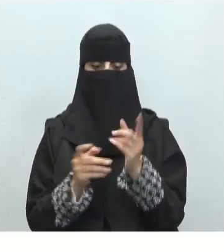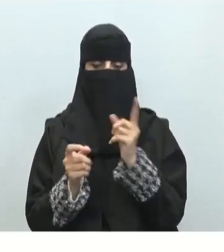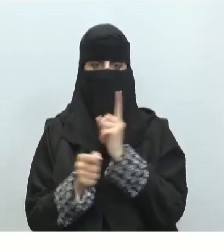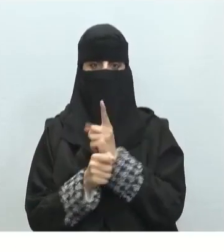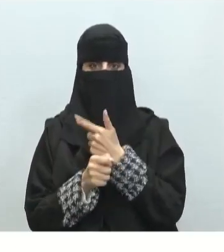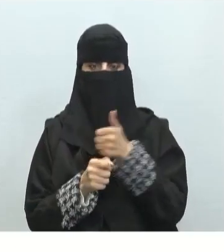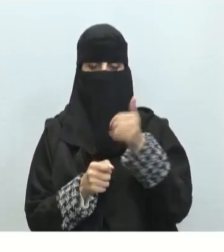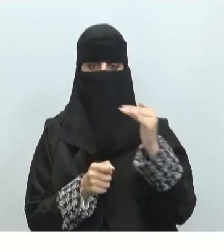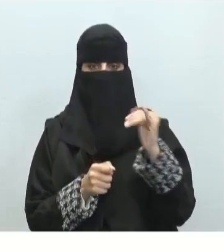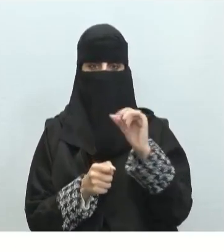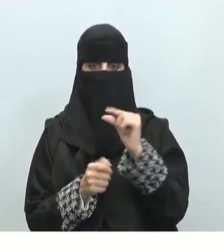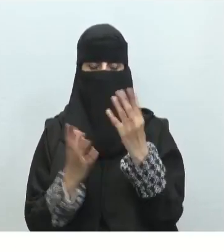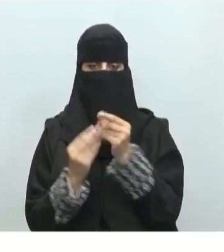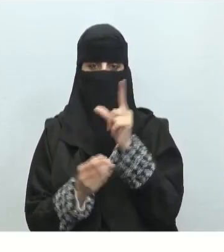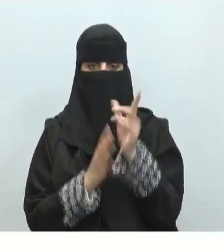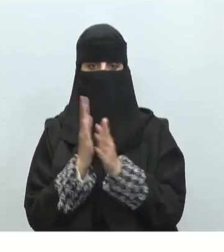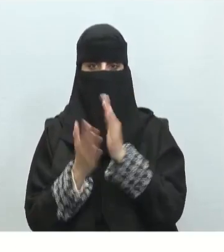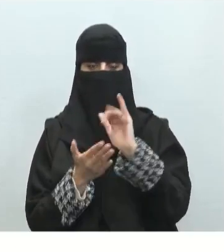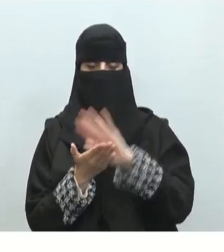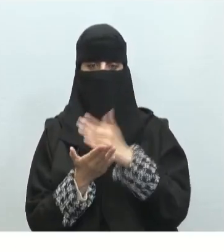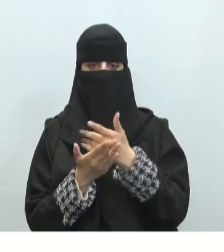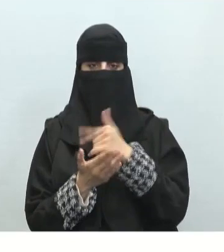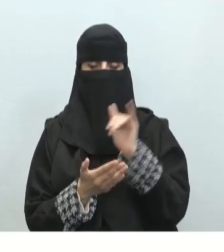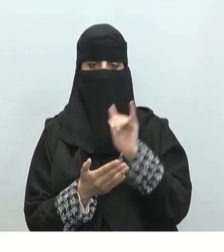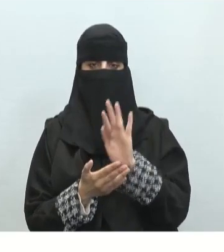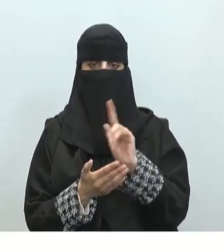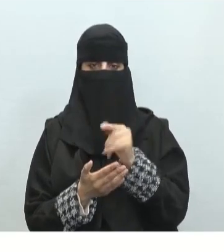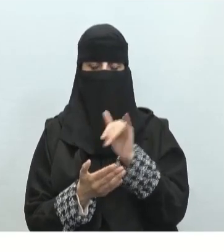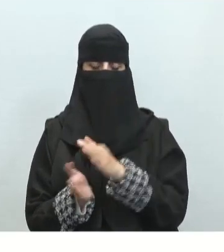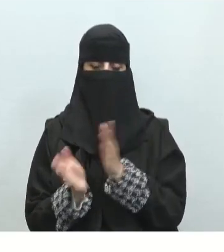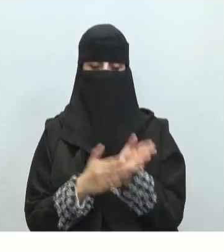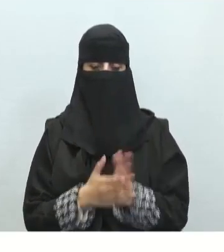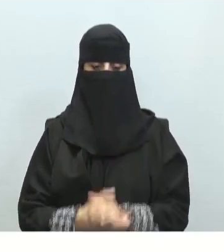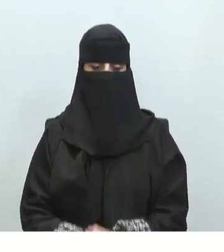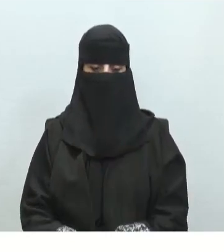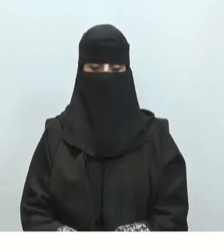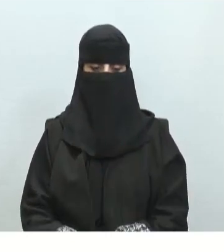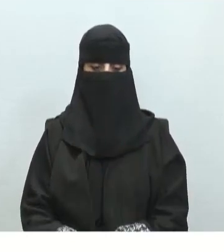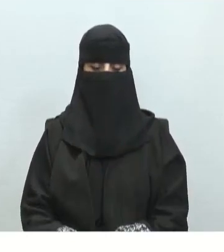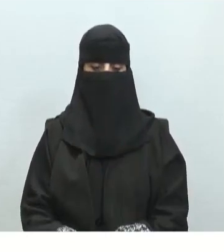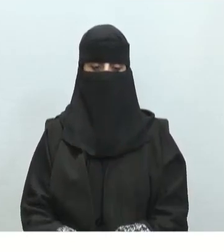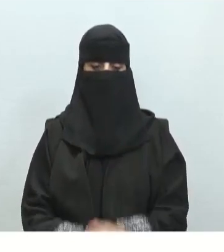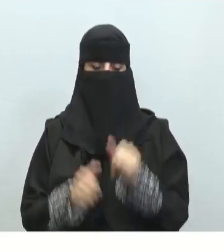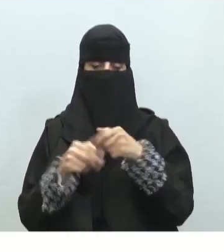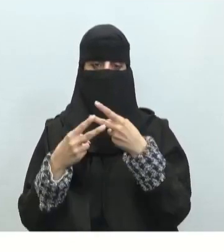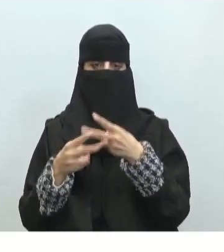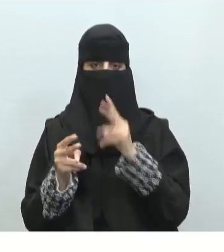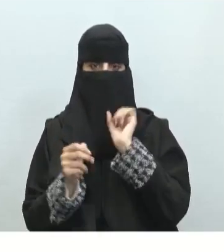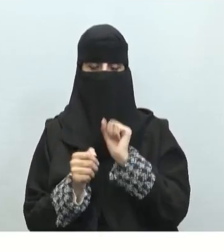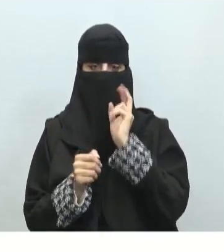لغه الاشاره الزميله الاستاذه يسرى الشهري لترجمه الدرس بلغه الاشاره انطلق